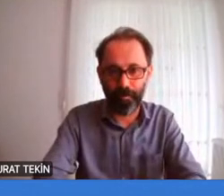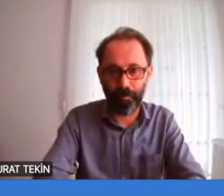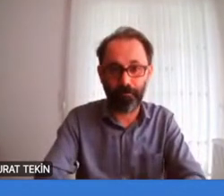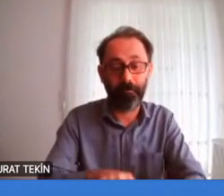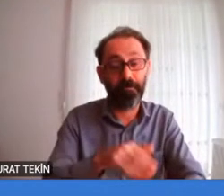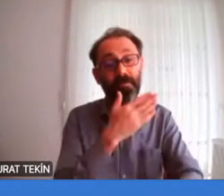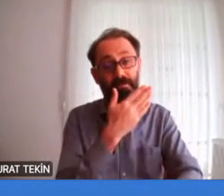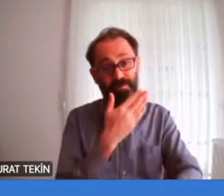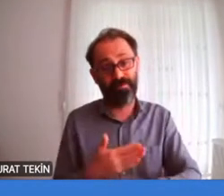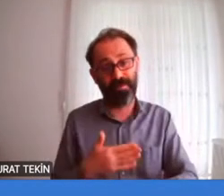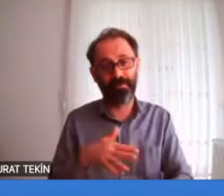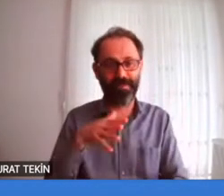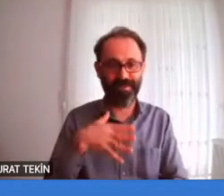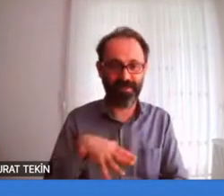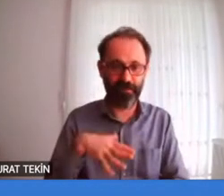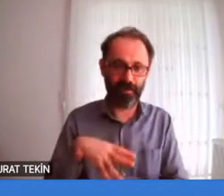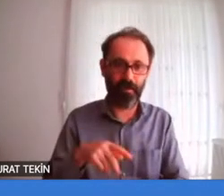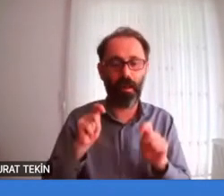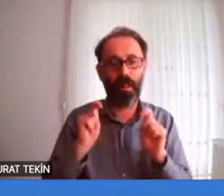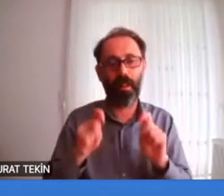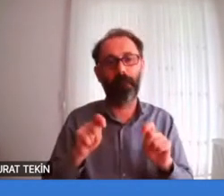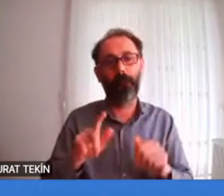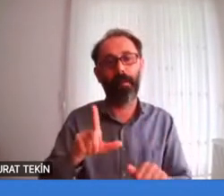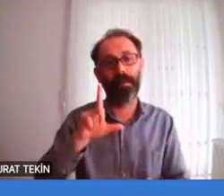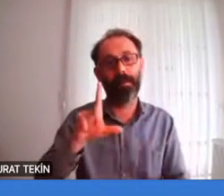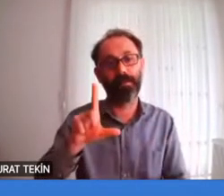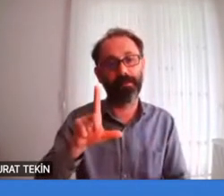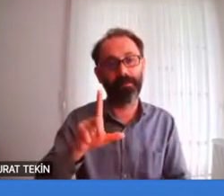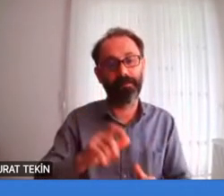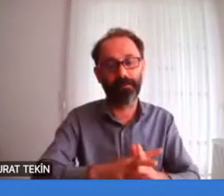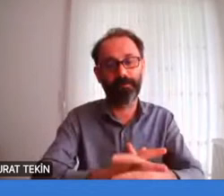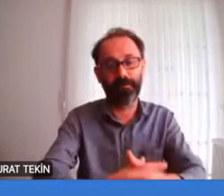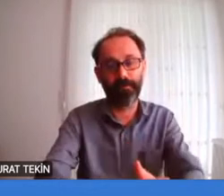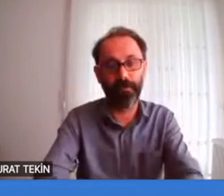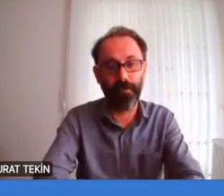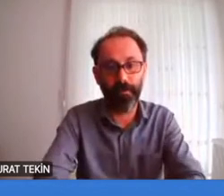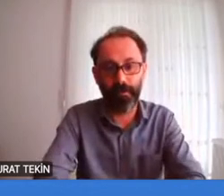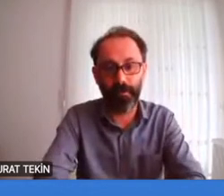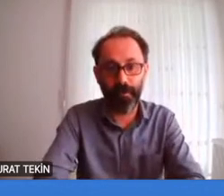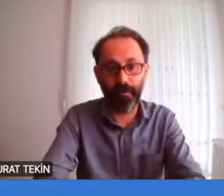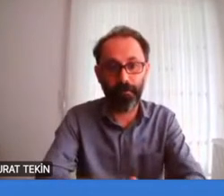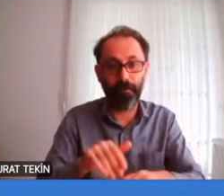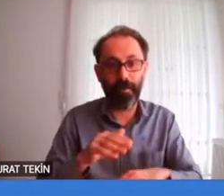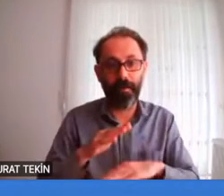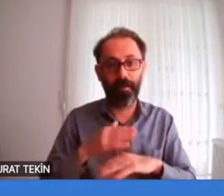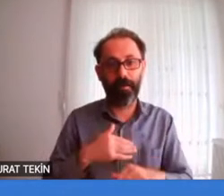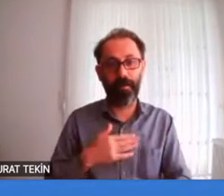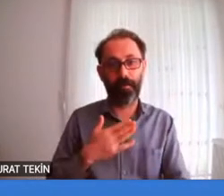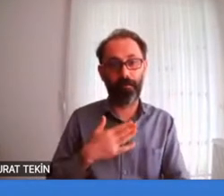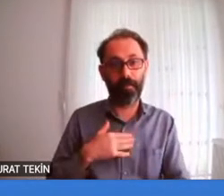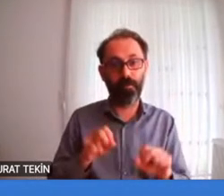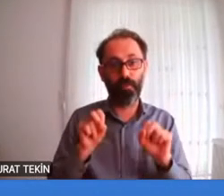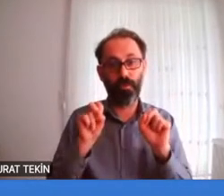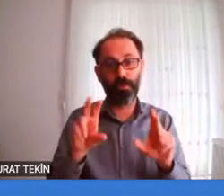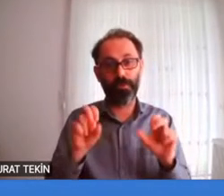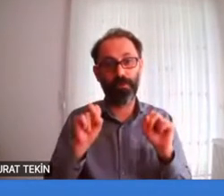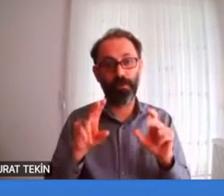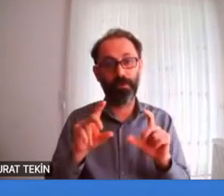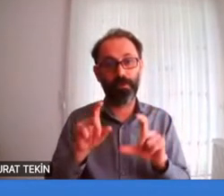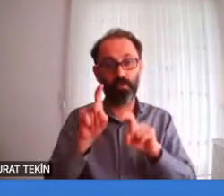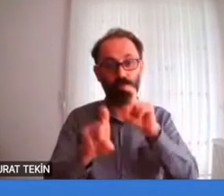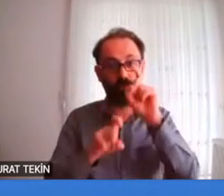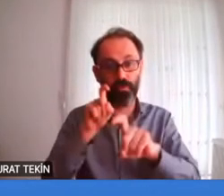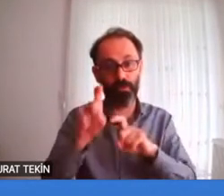Sevgiyle ve tutkuyla. Evet, tutkuyla. Asılmaları gerektiğini söylüyorsun. Ben antrenörlerimize bir soru yöneltmek